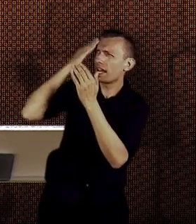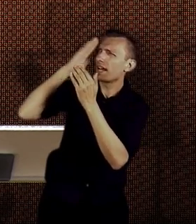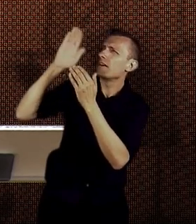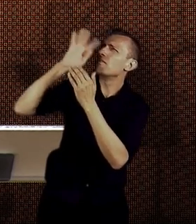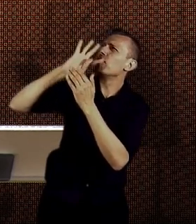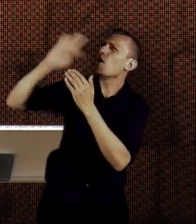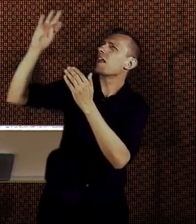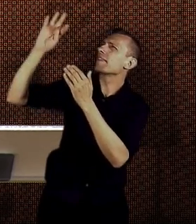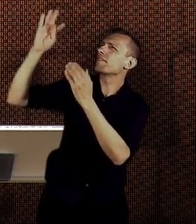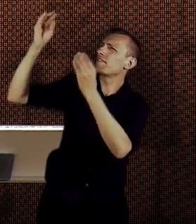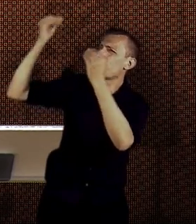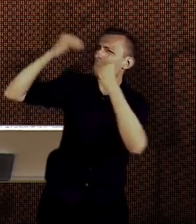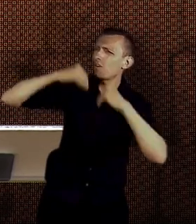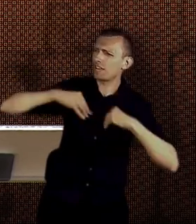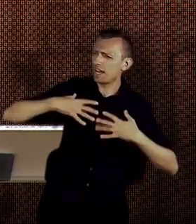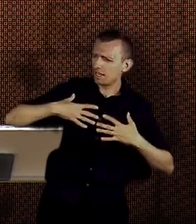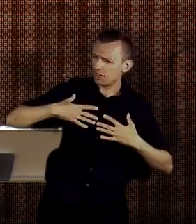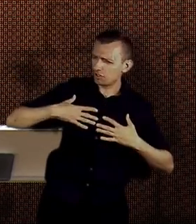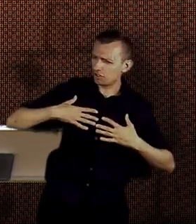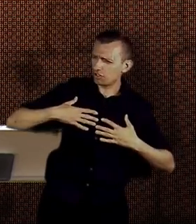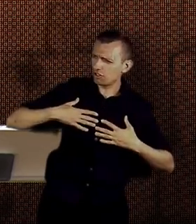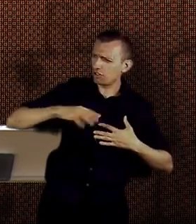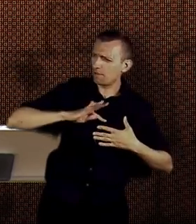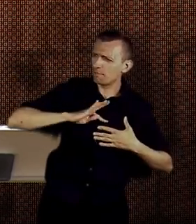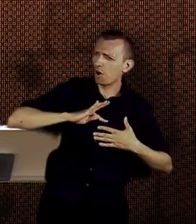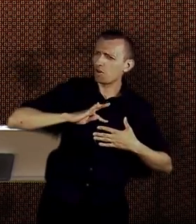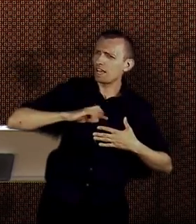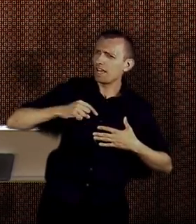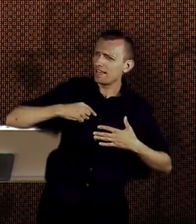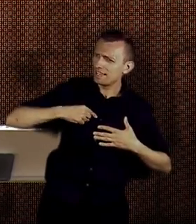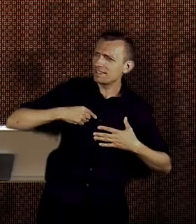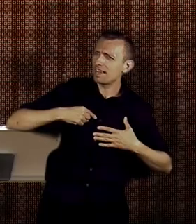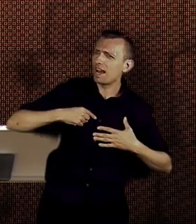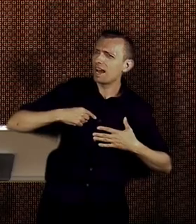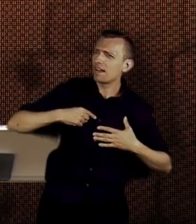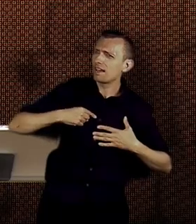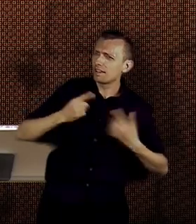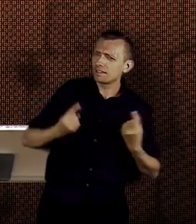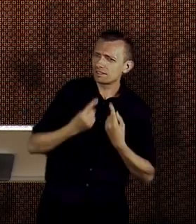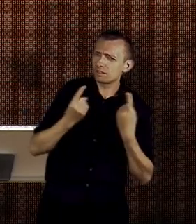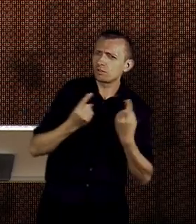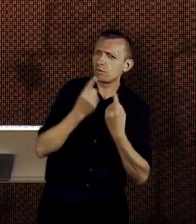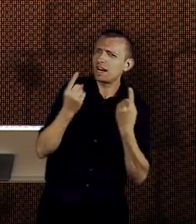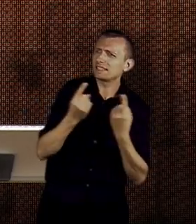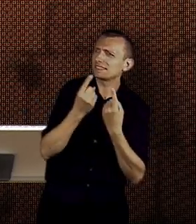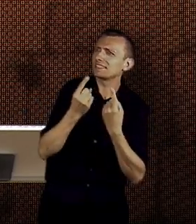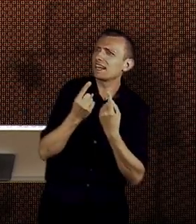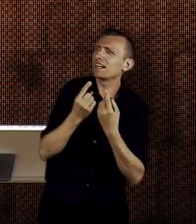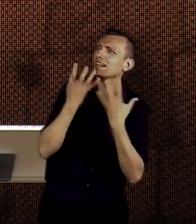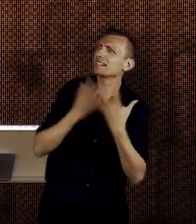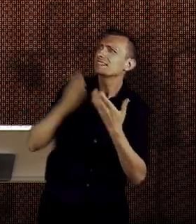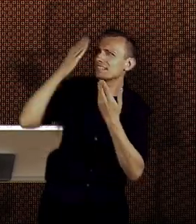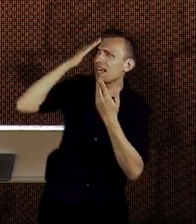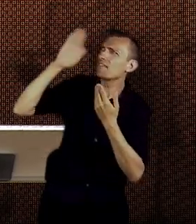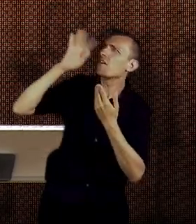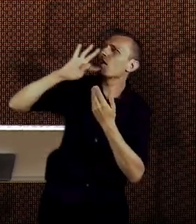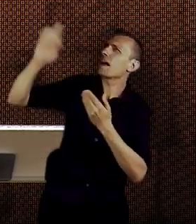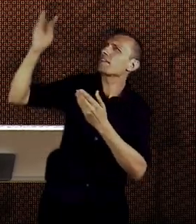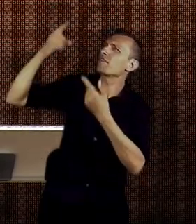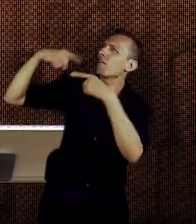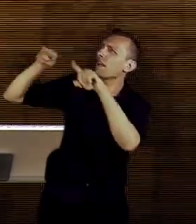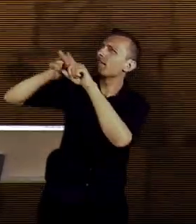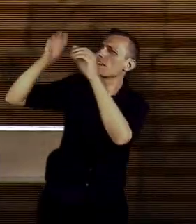słuszne, aby był tym, kim Ty chcesz, żebym był. I żeby moja wiara okazała